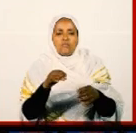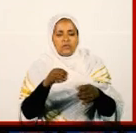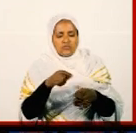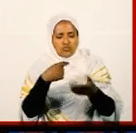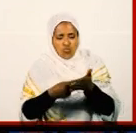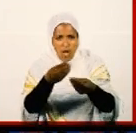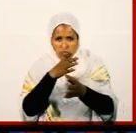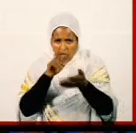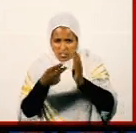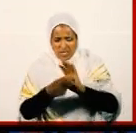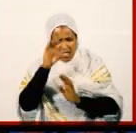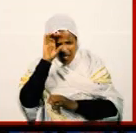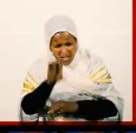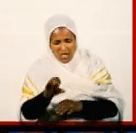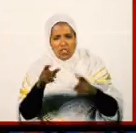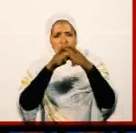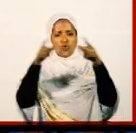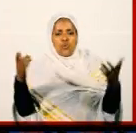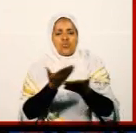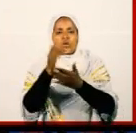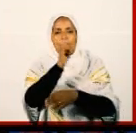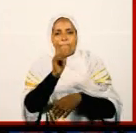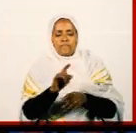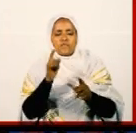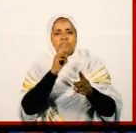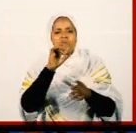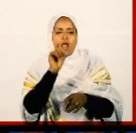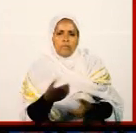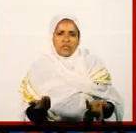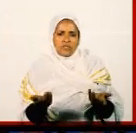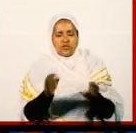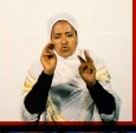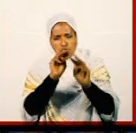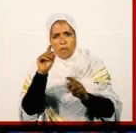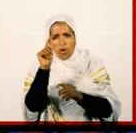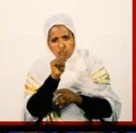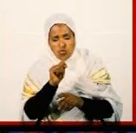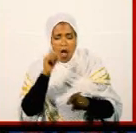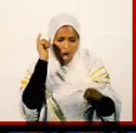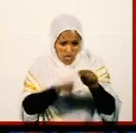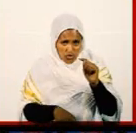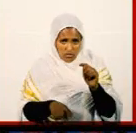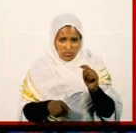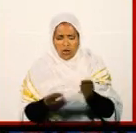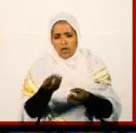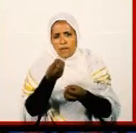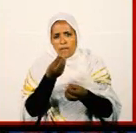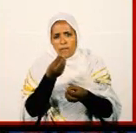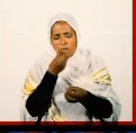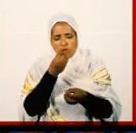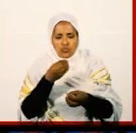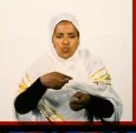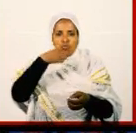አይሰጠውም ተብሎ አይደለም። ግዴታው ትልቁ ነገር ምን አለበት፣ ሰኞ፣ ማክሰኞ፣ ረቡዕ የማይችል ከሆነ በልቶ ይቁረብ